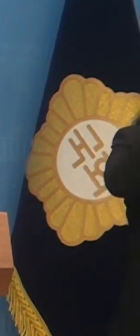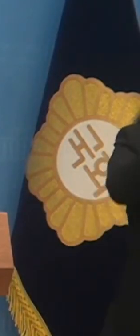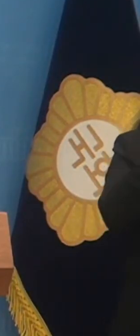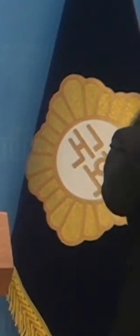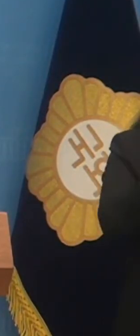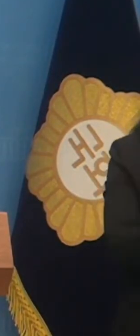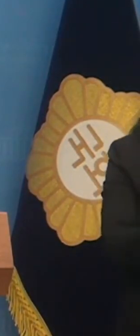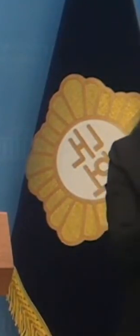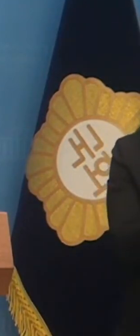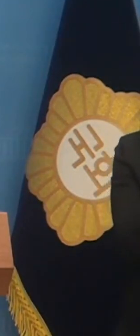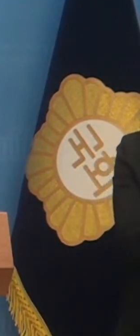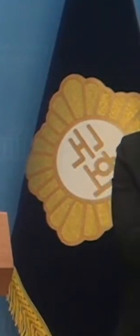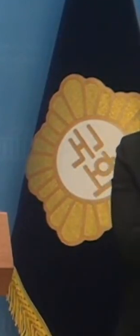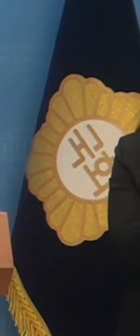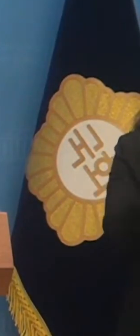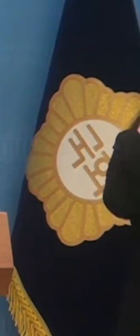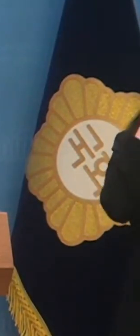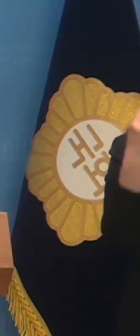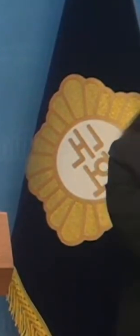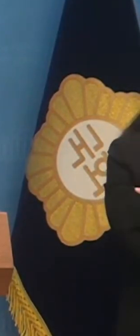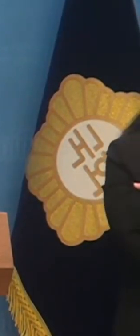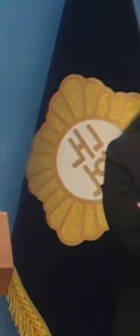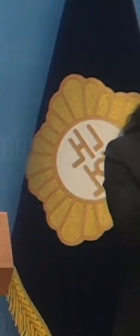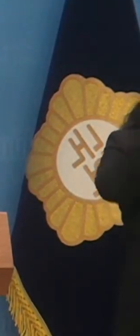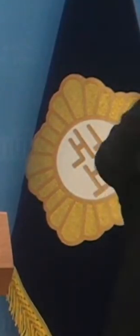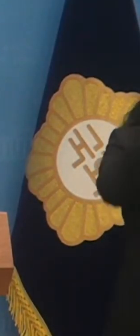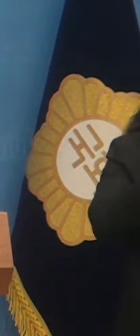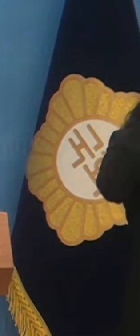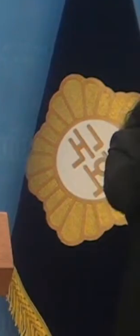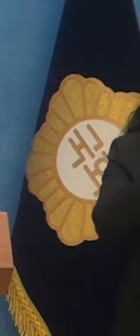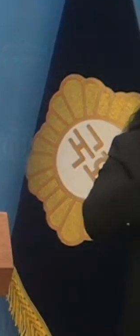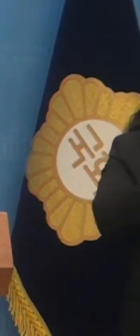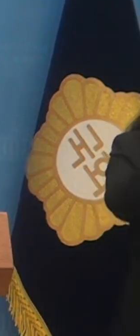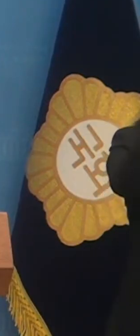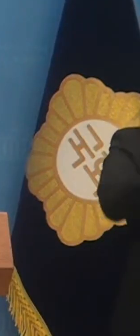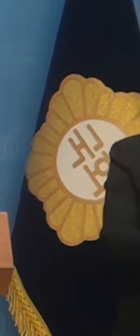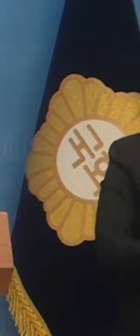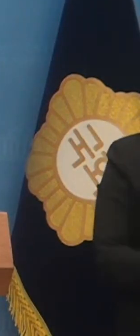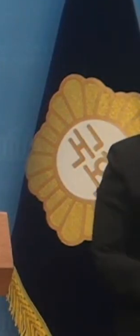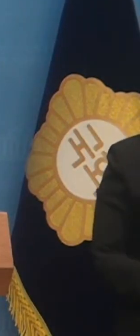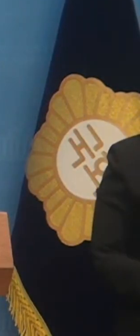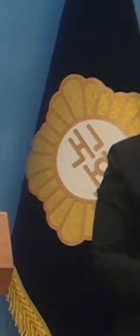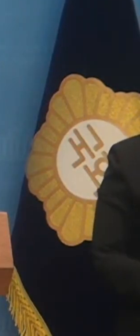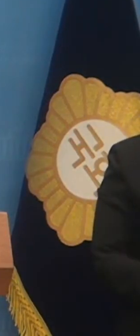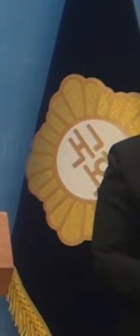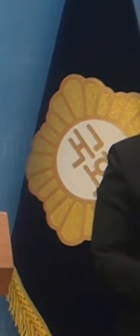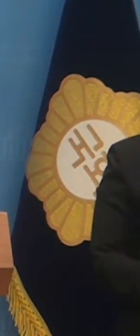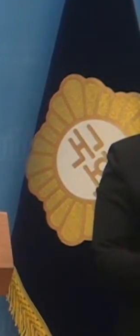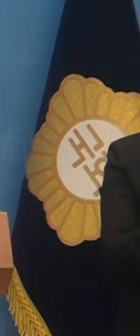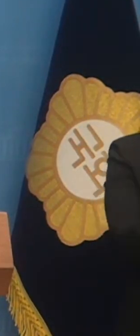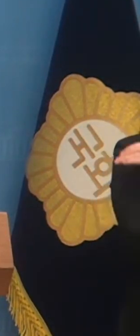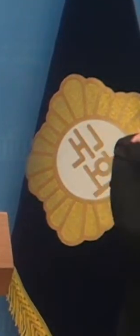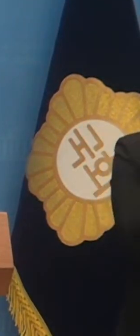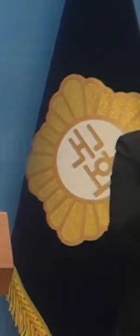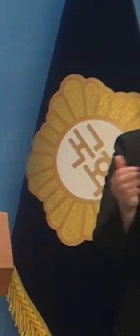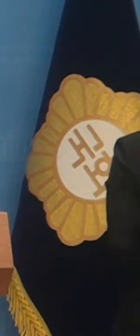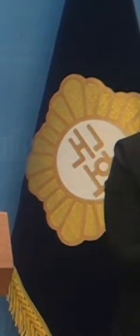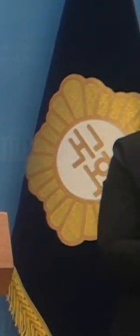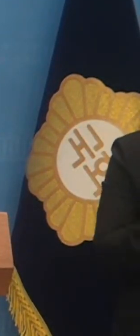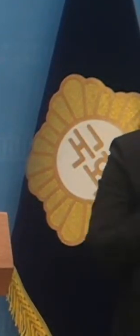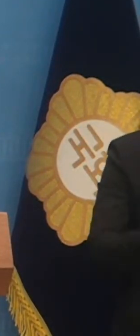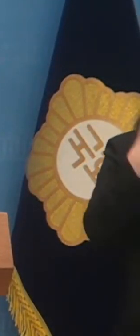받겠다던 김건희 또한 입장을 바꿔서 검찰 조사에 응하지 않겠다고 합니다. 파면까지